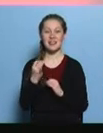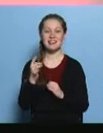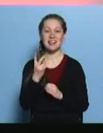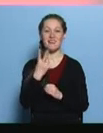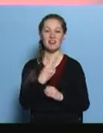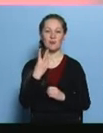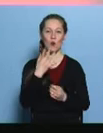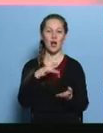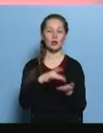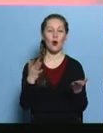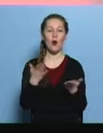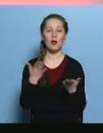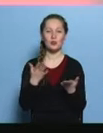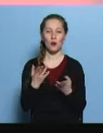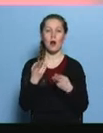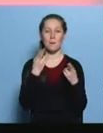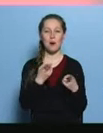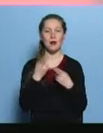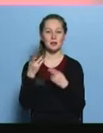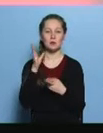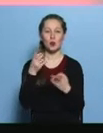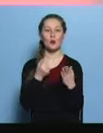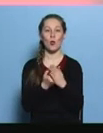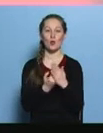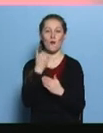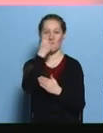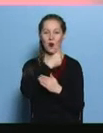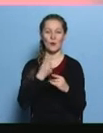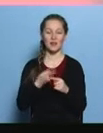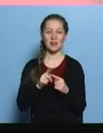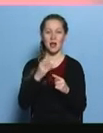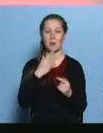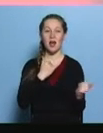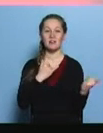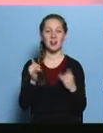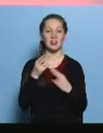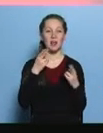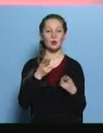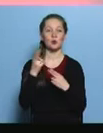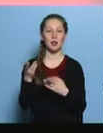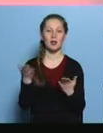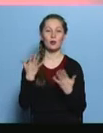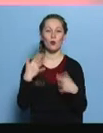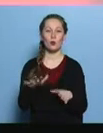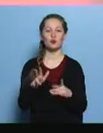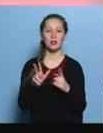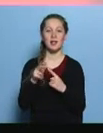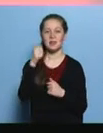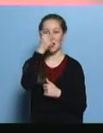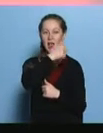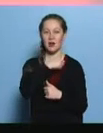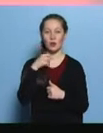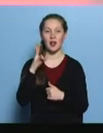которых главный зимний волшебник побывает до Нового года. Это благотворительное турне, которое организует уже третий год подряд телеканал